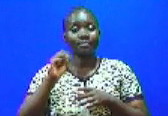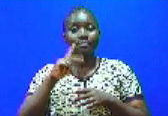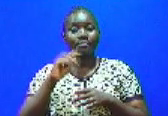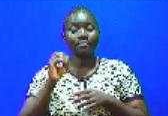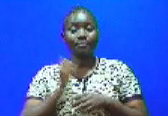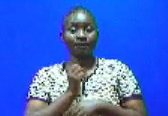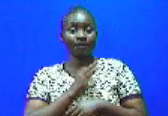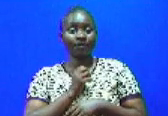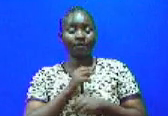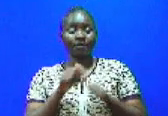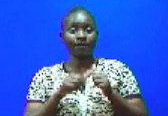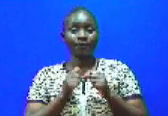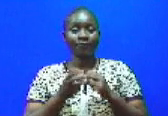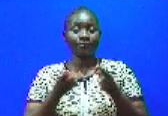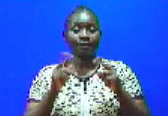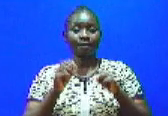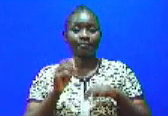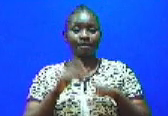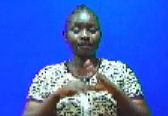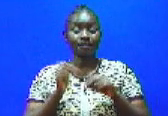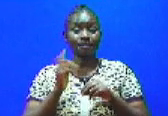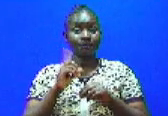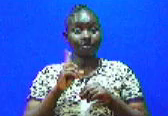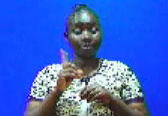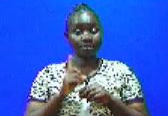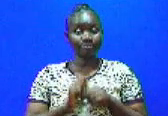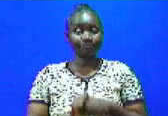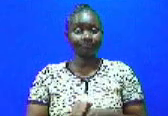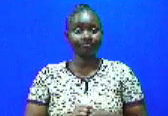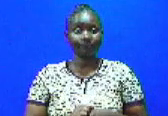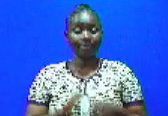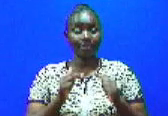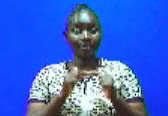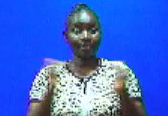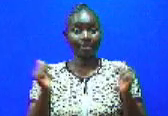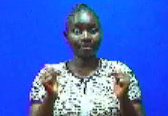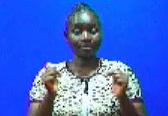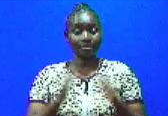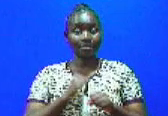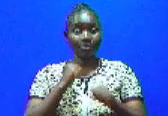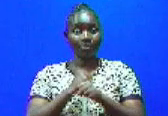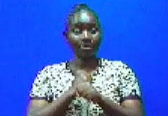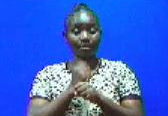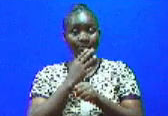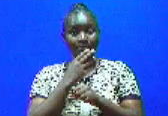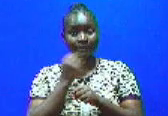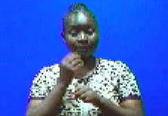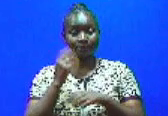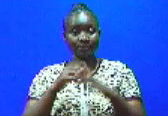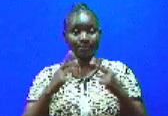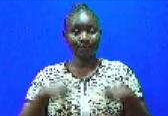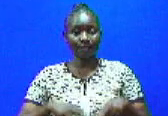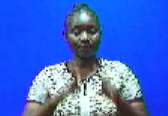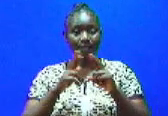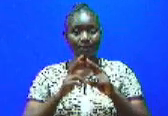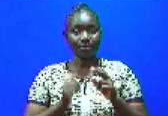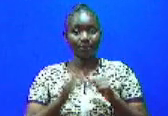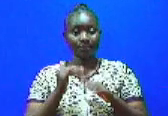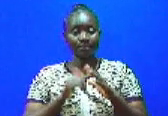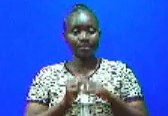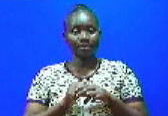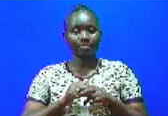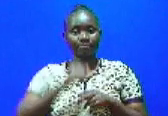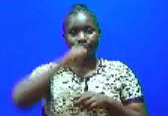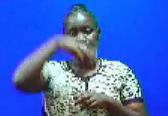nukubo na ukwa wako koleka na anemono aso kunyara kwa mirilia obo koriobu ya sensemo yechibara anemono ase eke nyoro kili